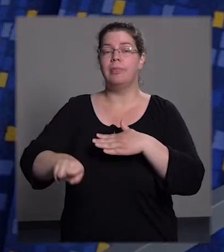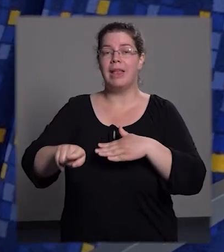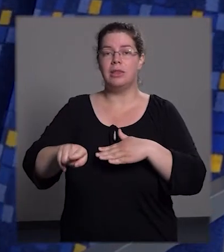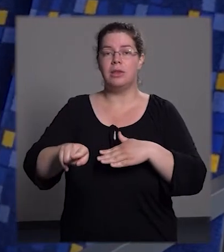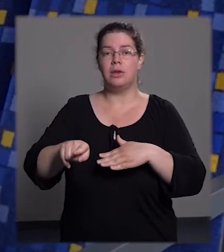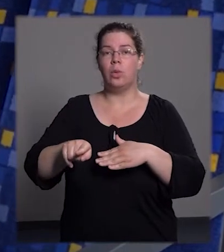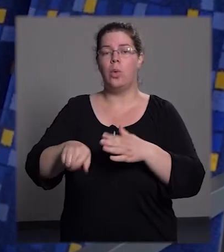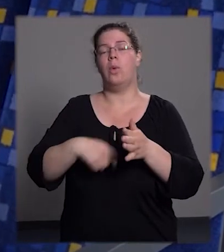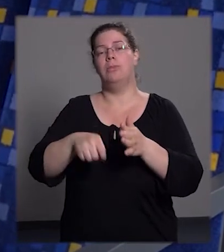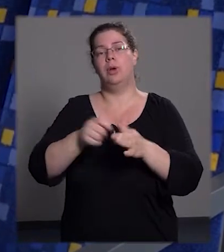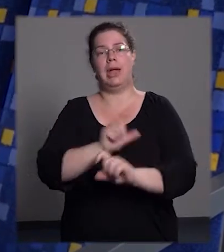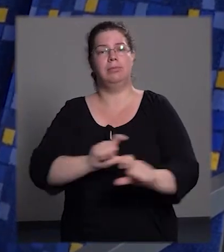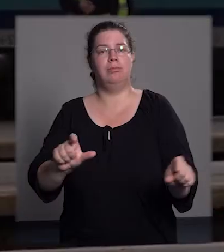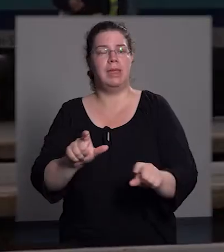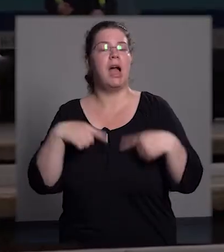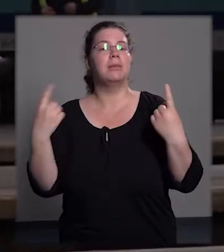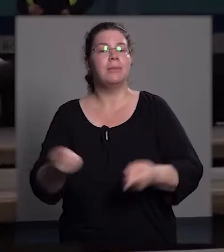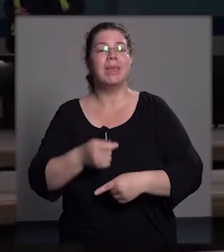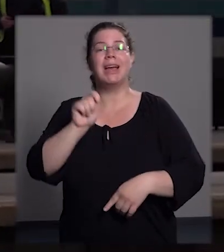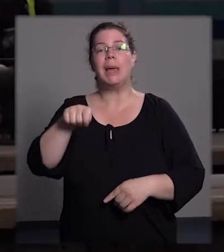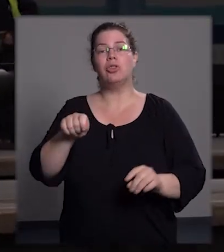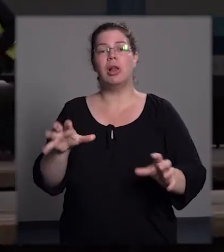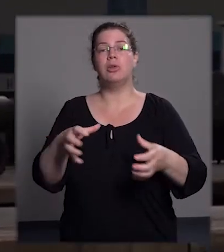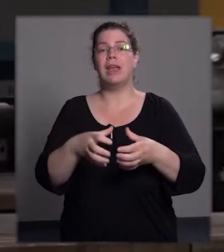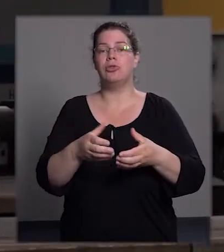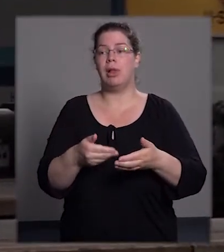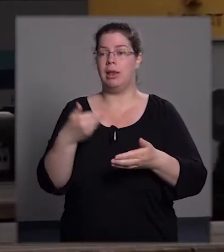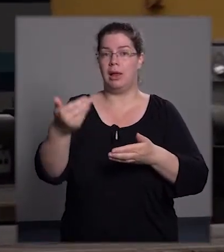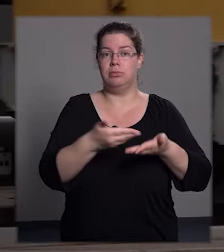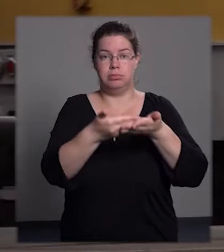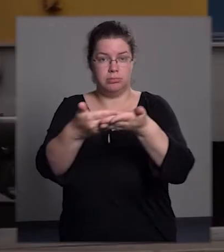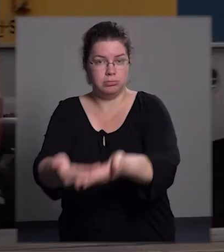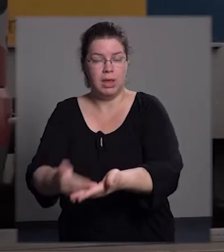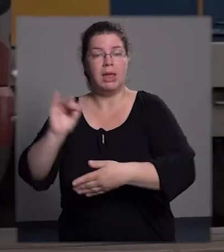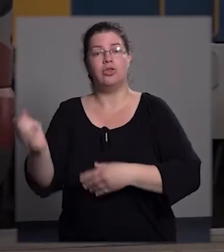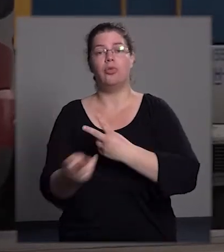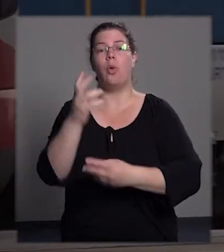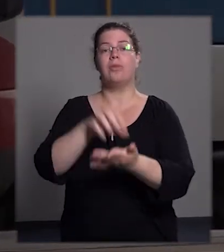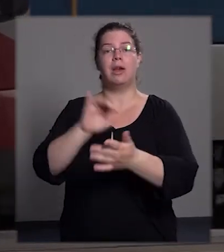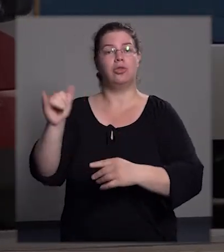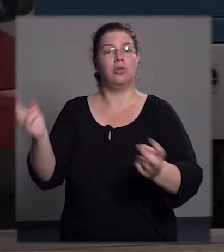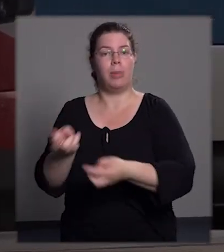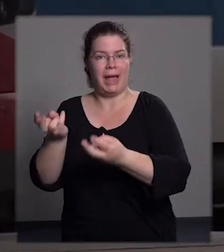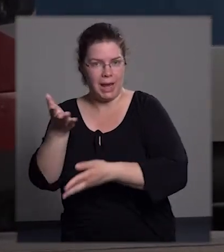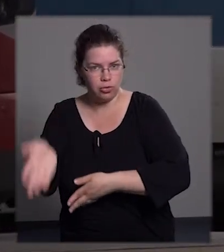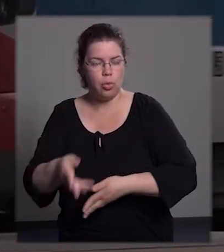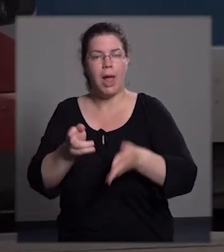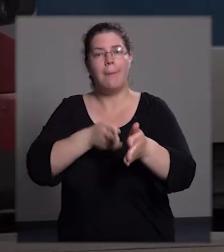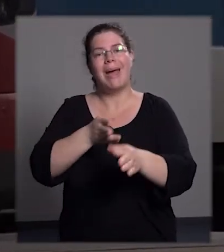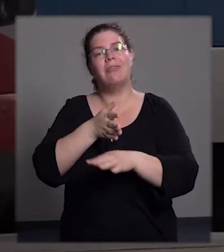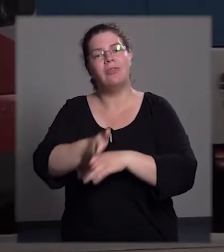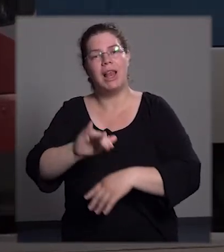projekt miatt mi a képviselőtestület elé is vittük az ügyet, és a fővárost is megkerestünk, és a MÁV felé a